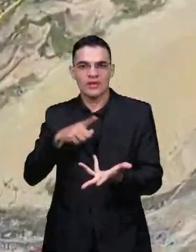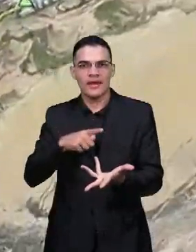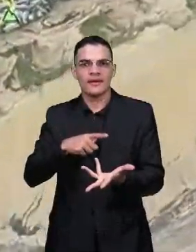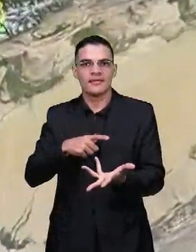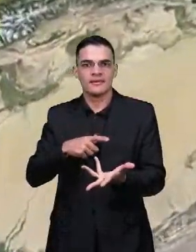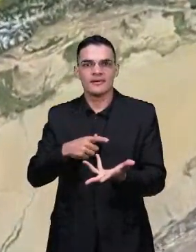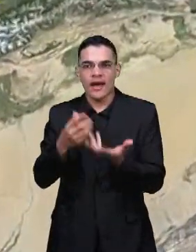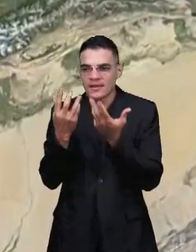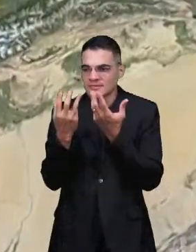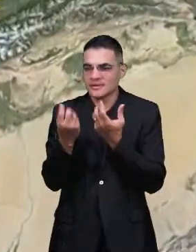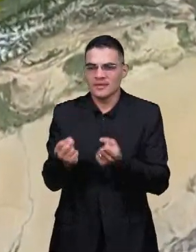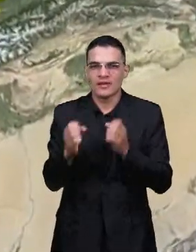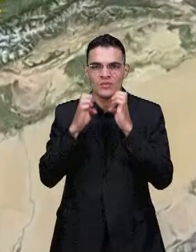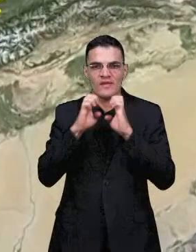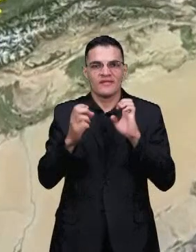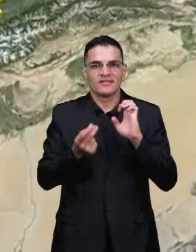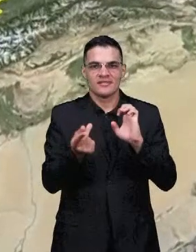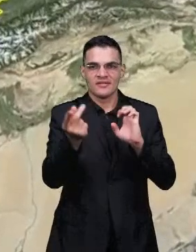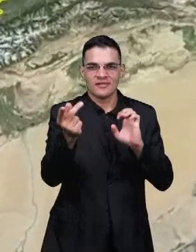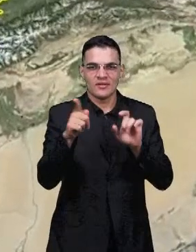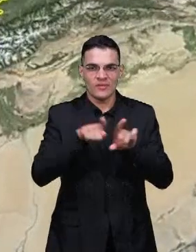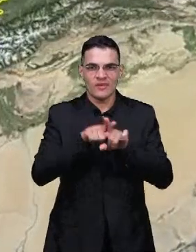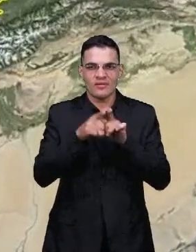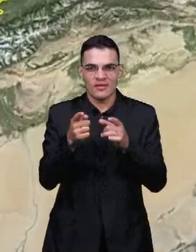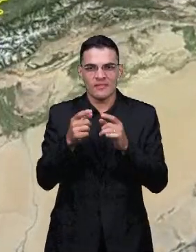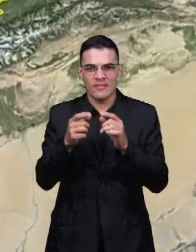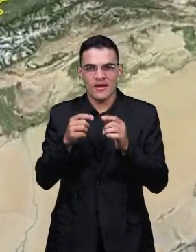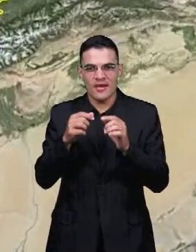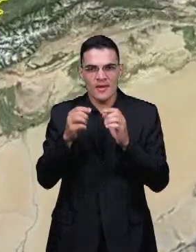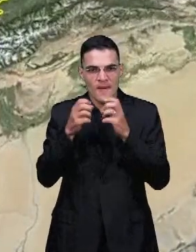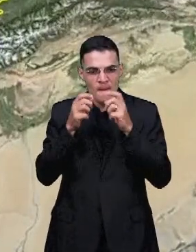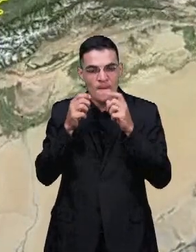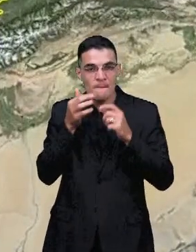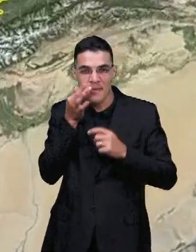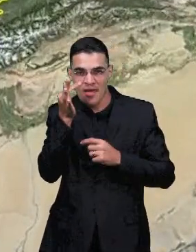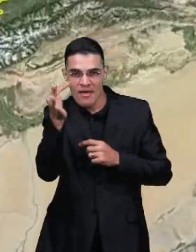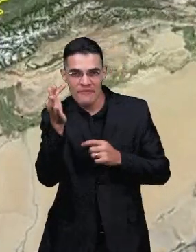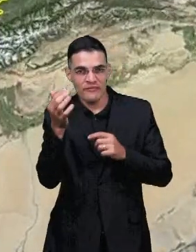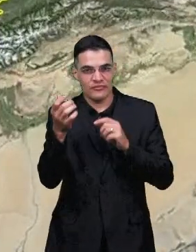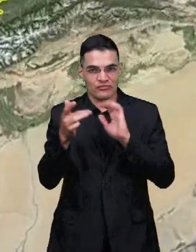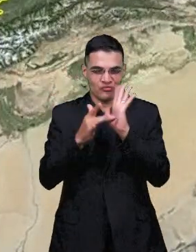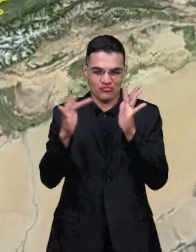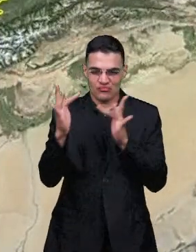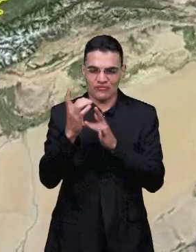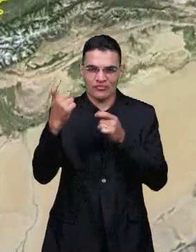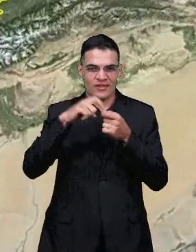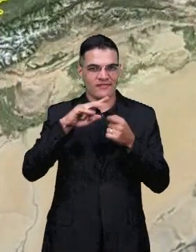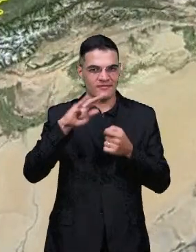pelo Evangelho Eterno e pela mensagem da breve volta do Senhor Jesus.